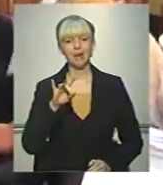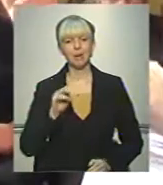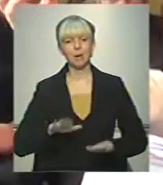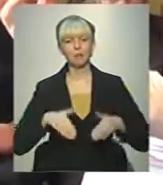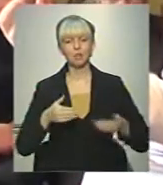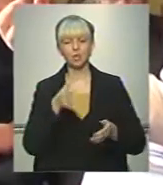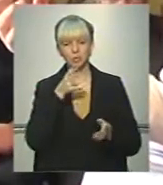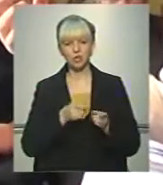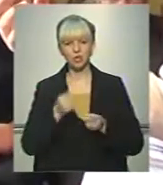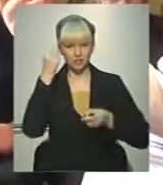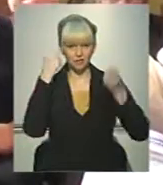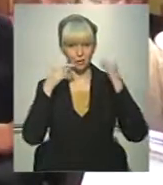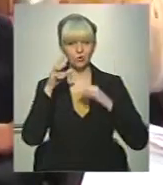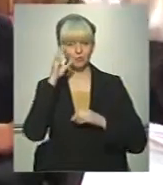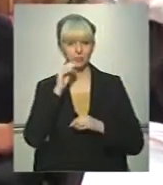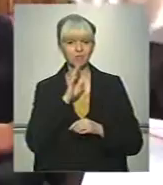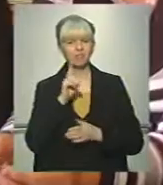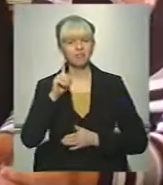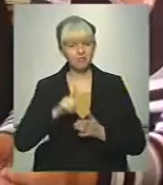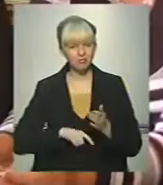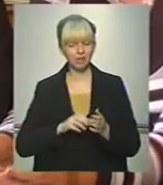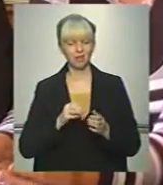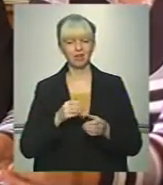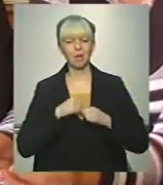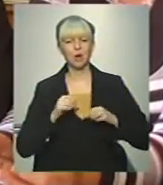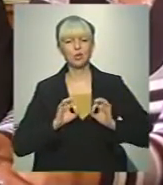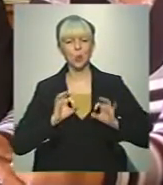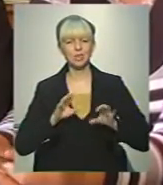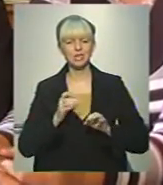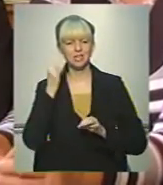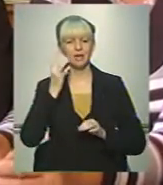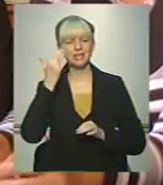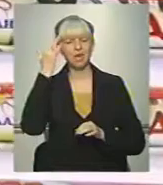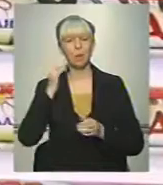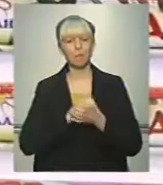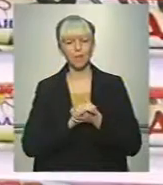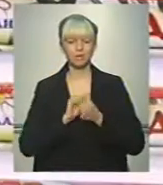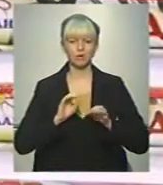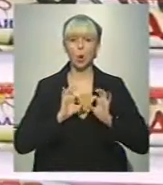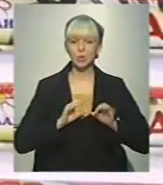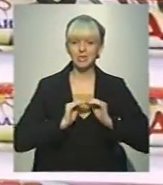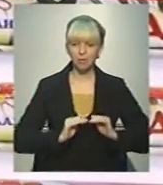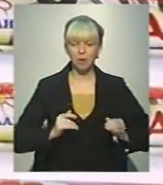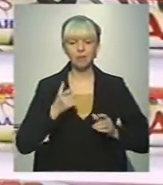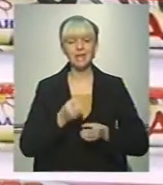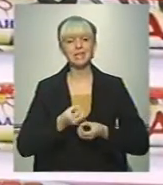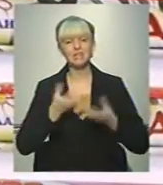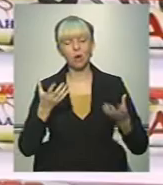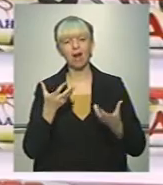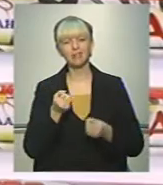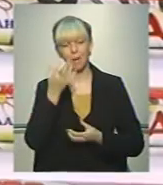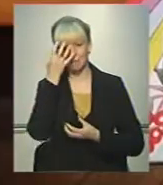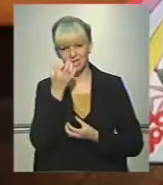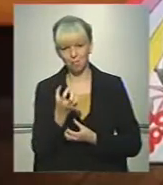під час творчого вечора. Авторка зізнається, намагається донести до дітей ідею миру та добра. Роз'яснити малечі, де світло, а де